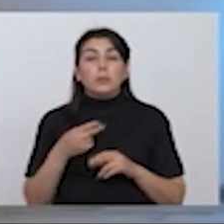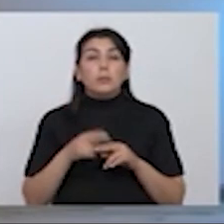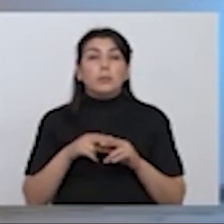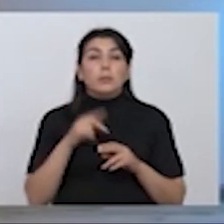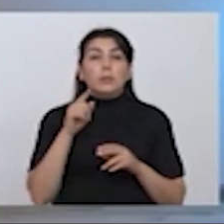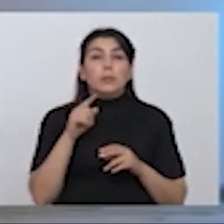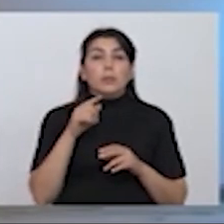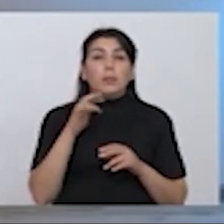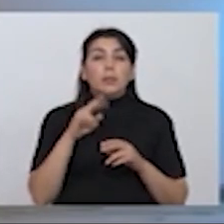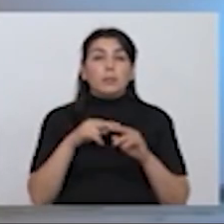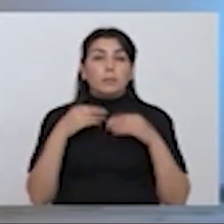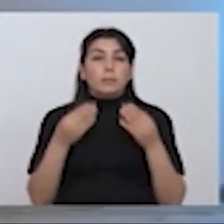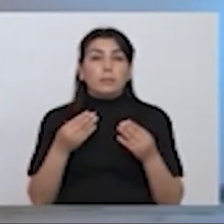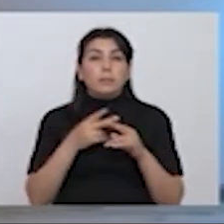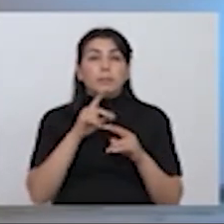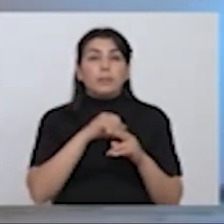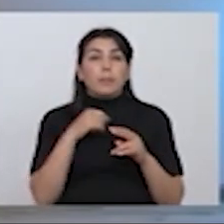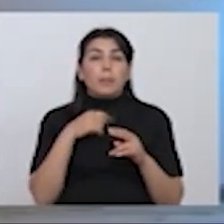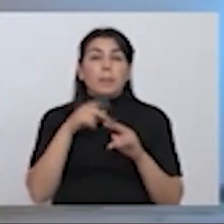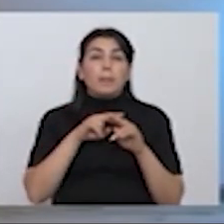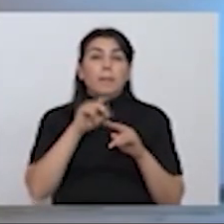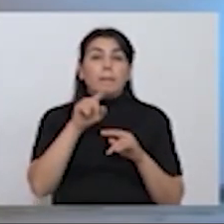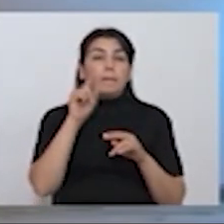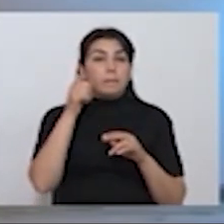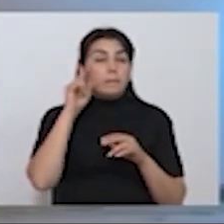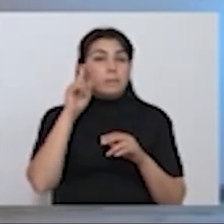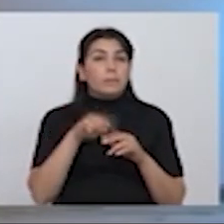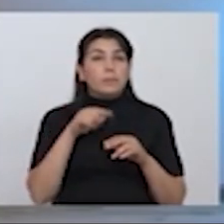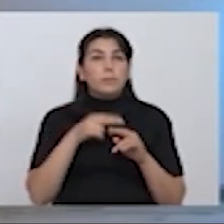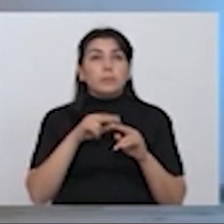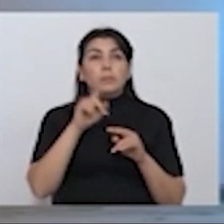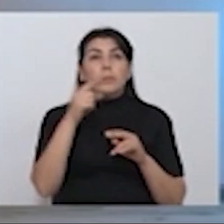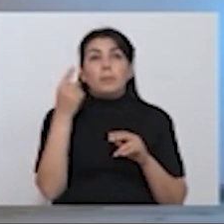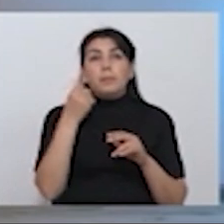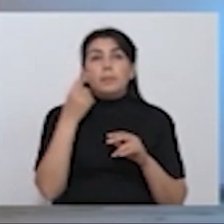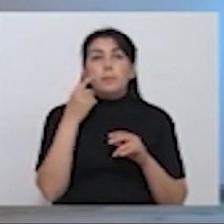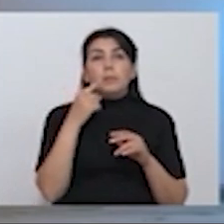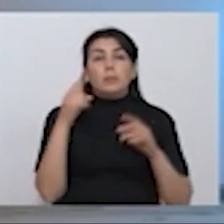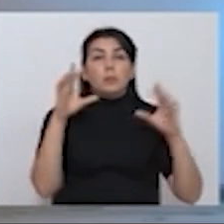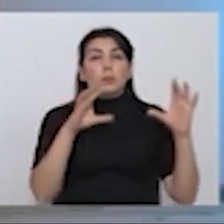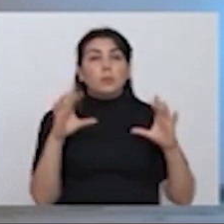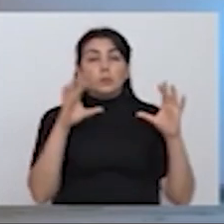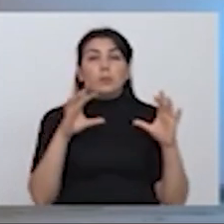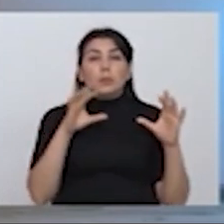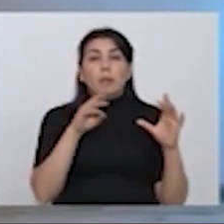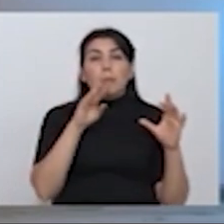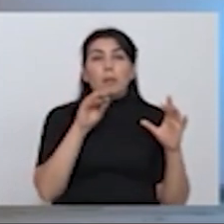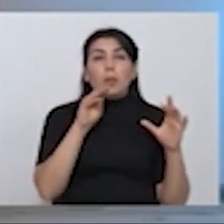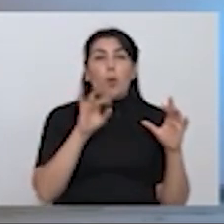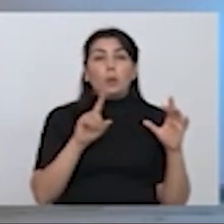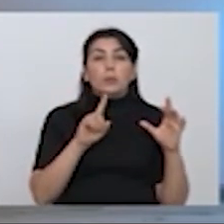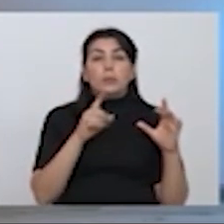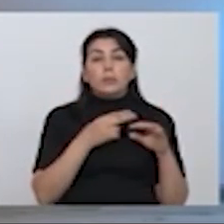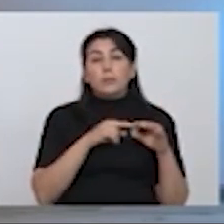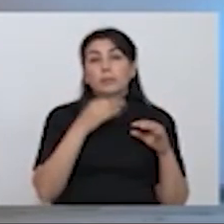Venn diagrammasidan foydalanasiz. Buni siz yaxshi bilasiz. Birinchi dumalog'imizga, demak, mitoz jarayoniga